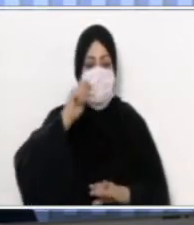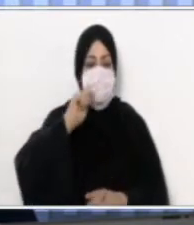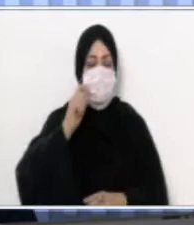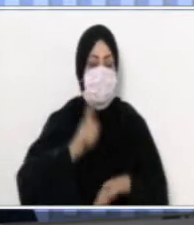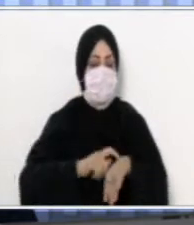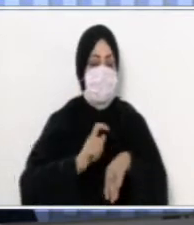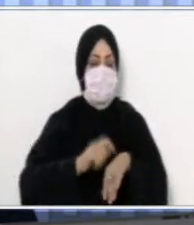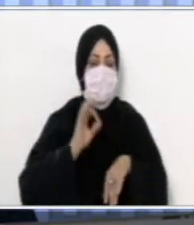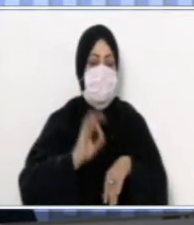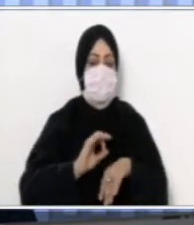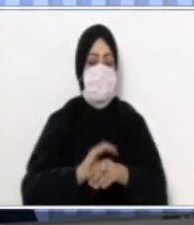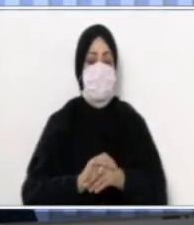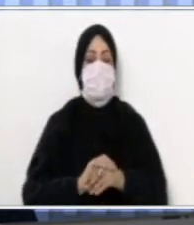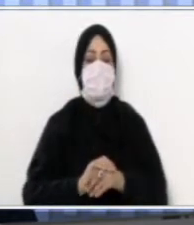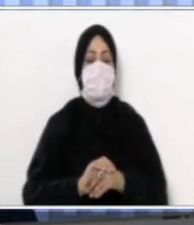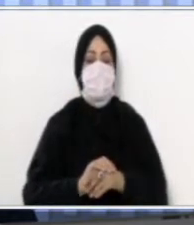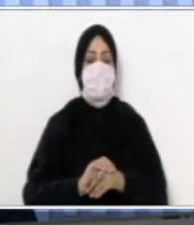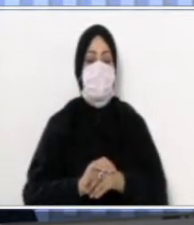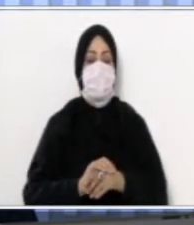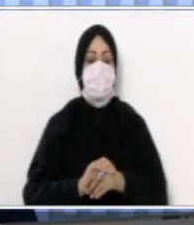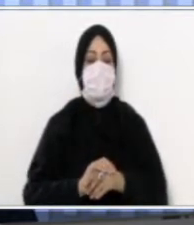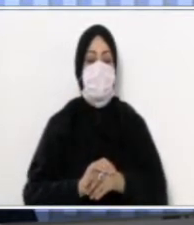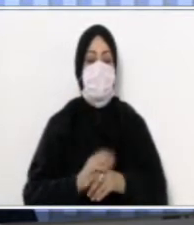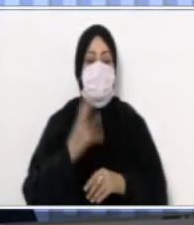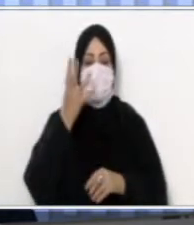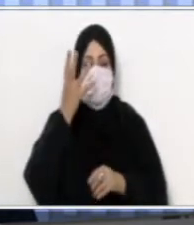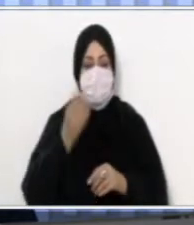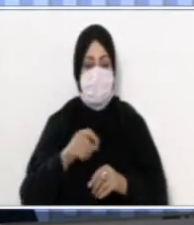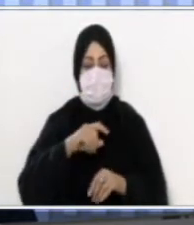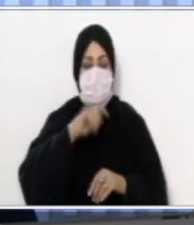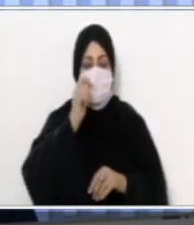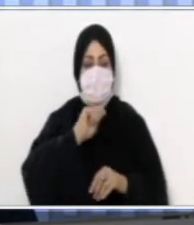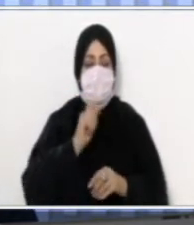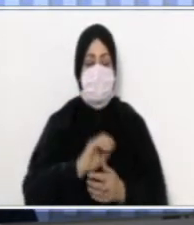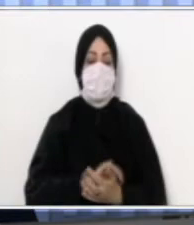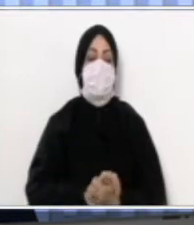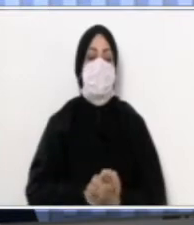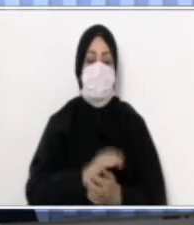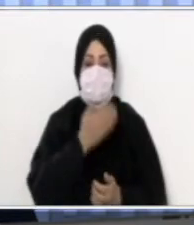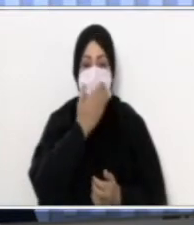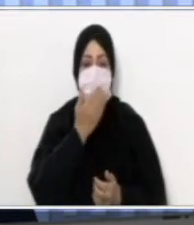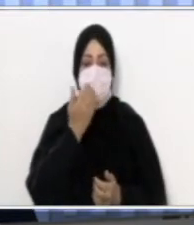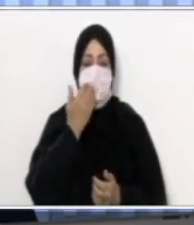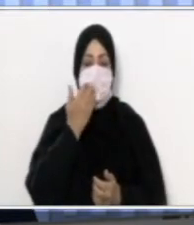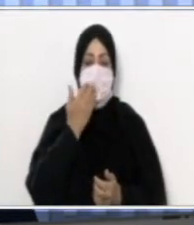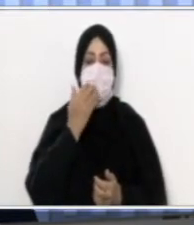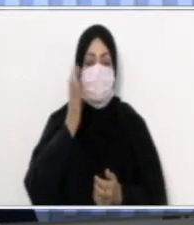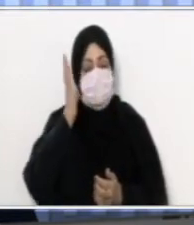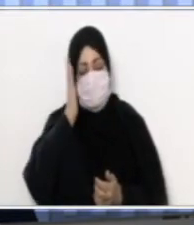بنرقد عرفت قبل الصوم نوم في الليل. ايه با وبعدين